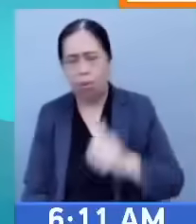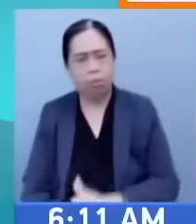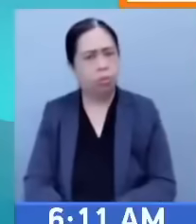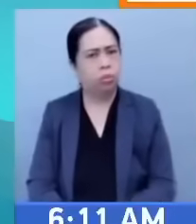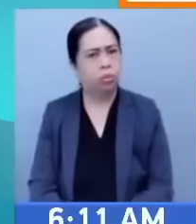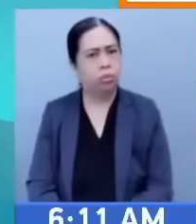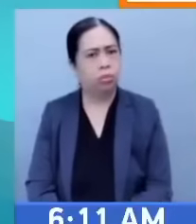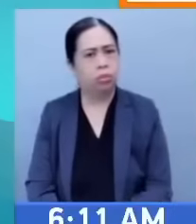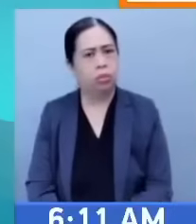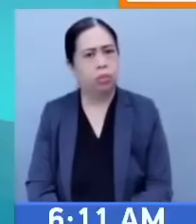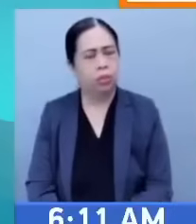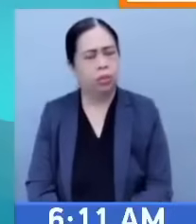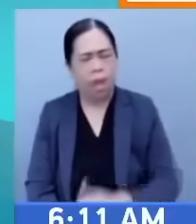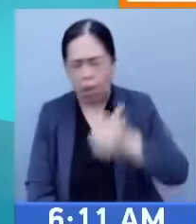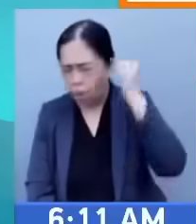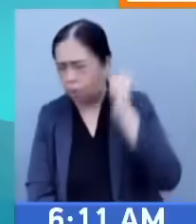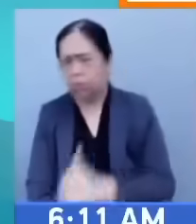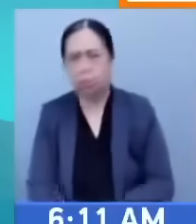Ayaw ko.